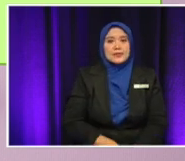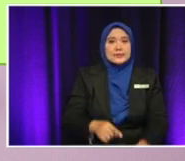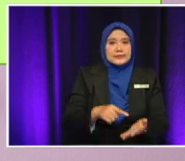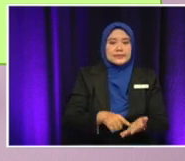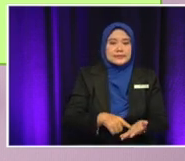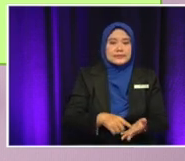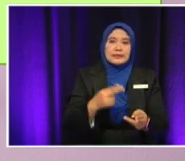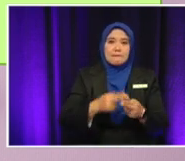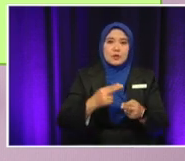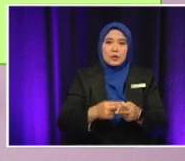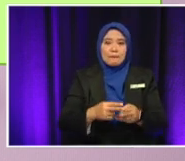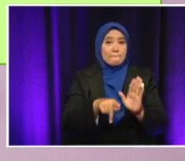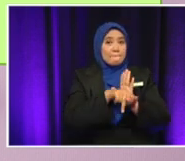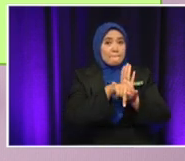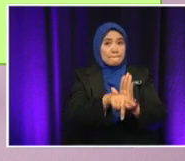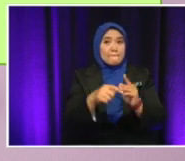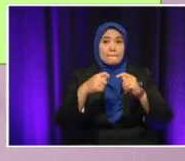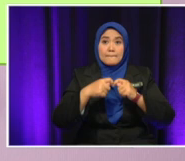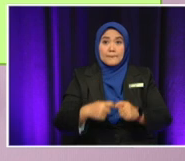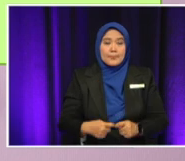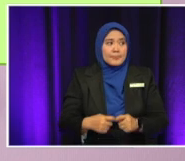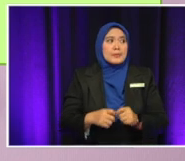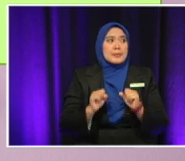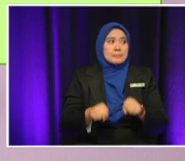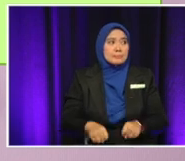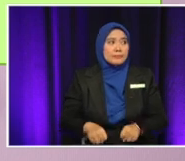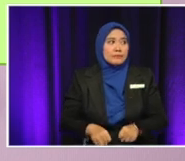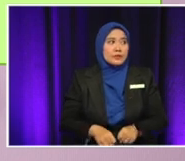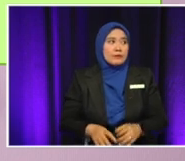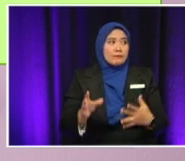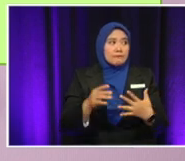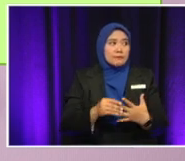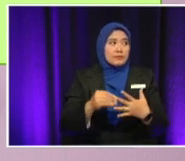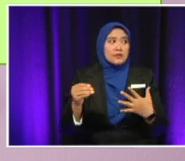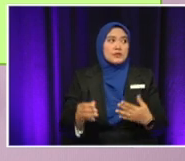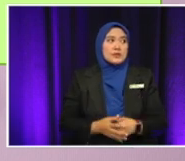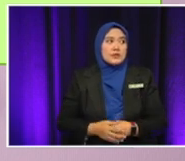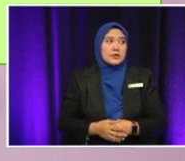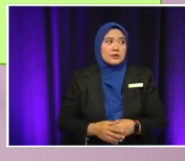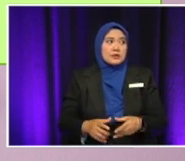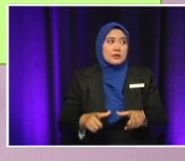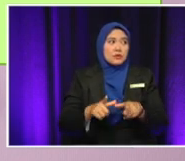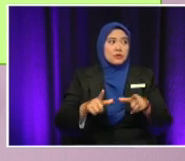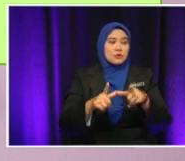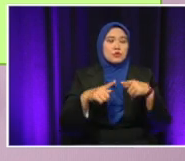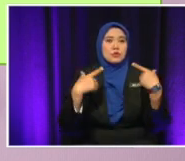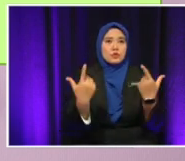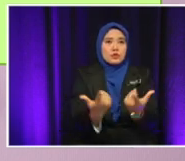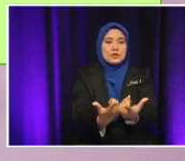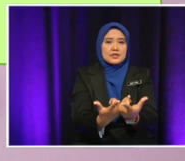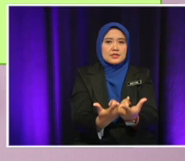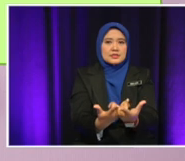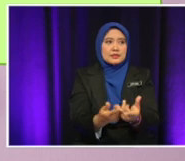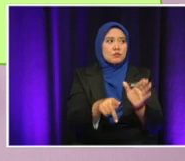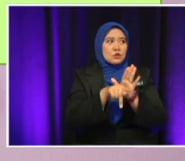kemudian mereka boleh memilih lokasi pameran pameran kembar yakni sama eee perike sendirian ataupun